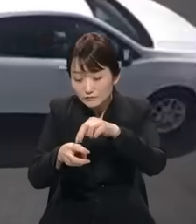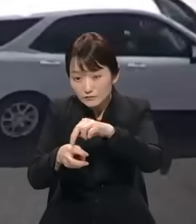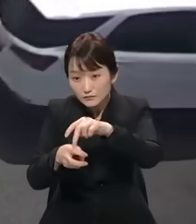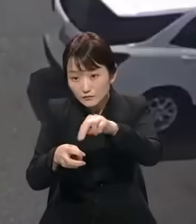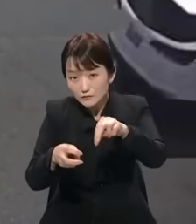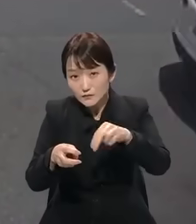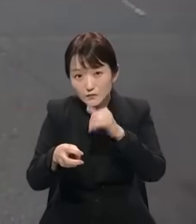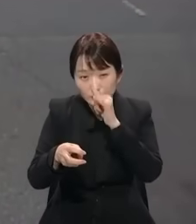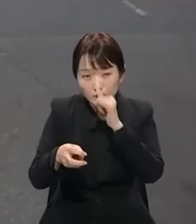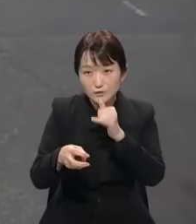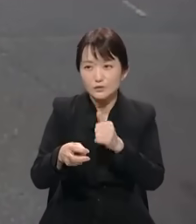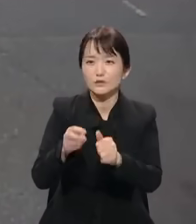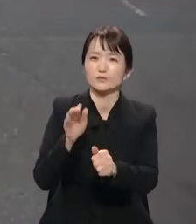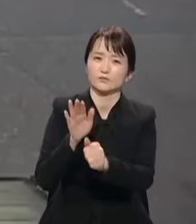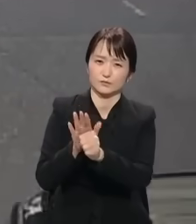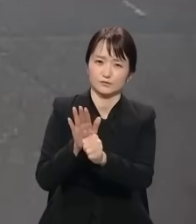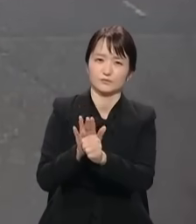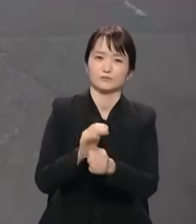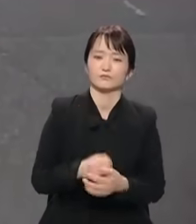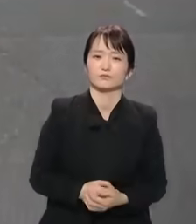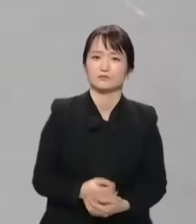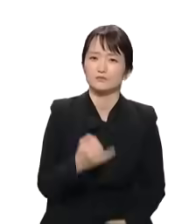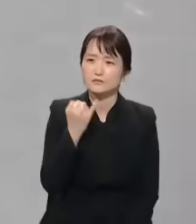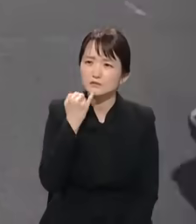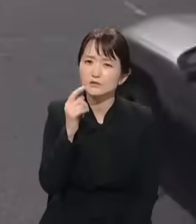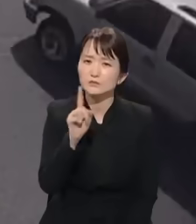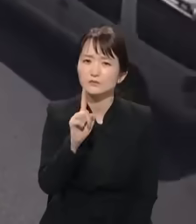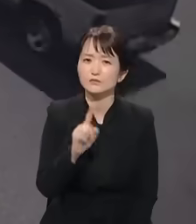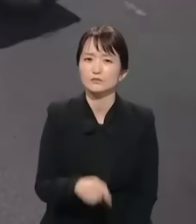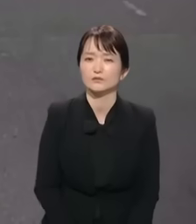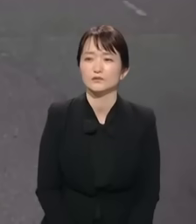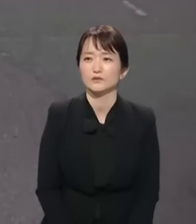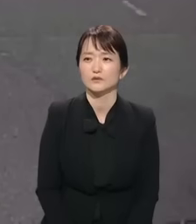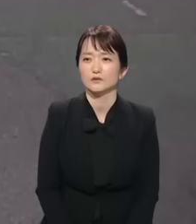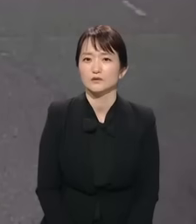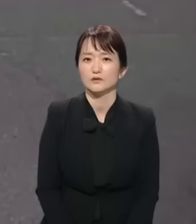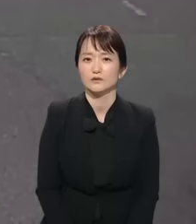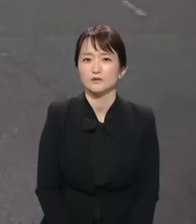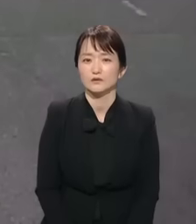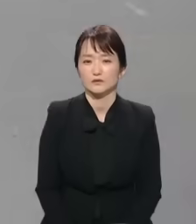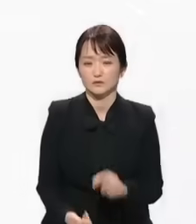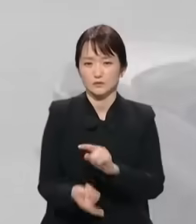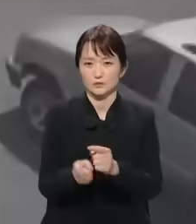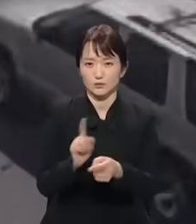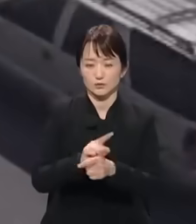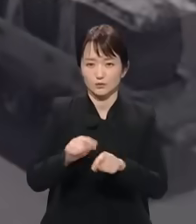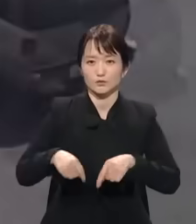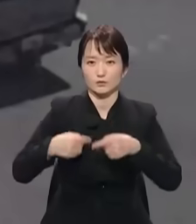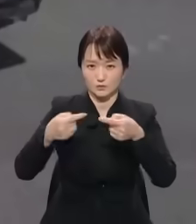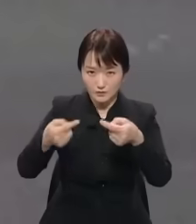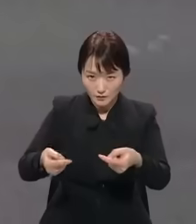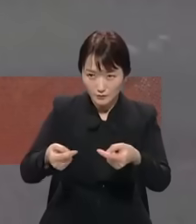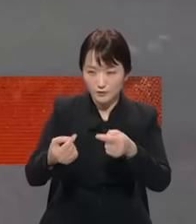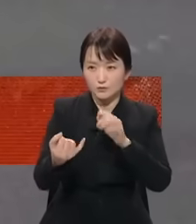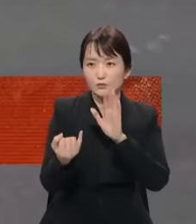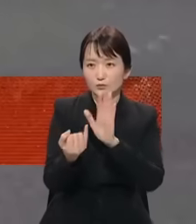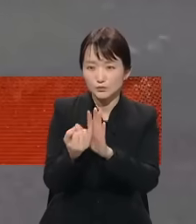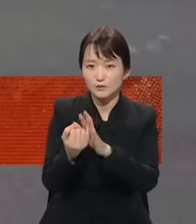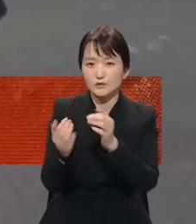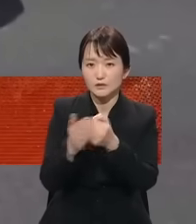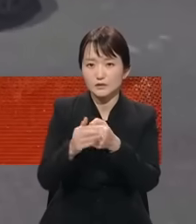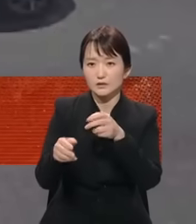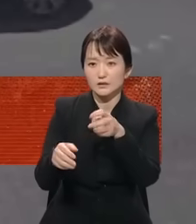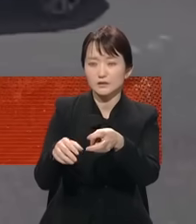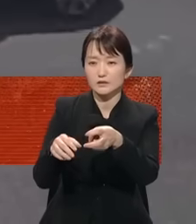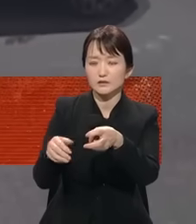있도록 끝까지 챙겨줬다고 합니다. 괜찮은가요? 네. 누가 먼저랄 것도 없이 발 벗고 나서준 덕택에 회색 차량에 있던 승객 두 명